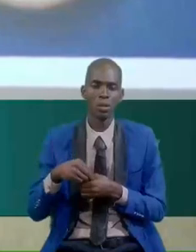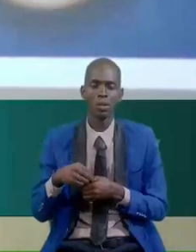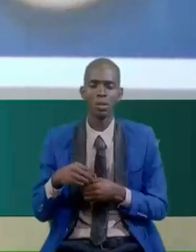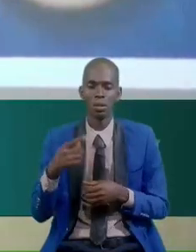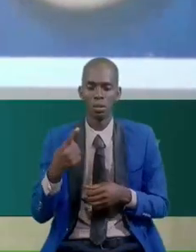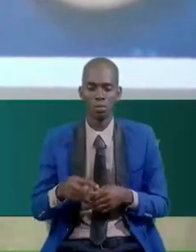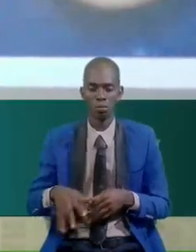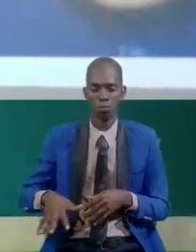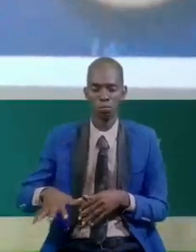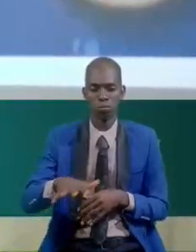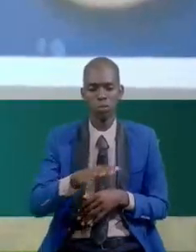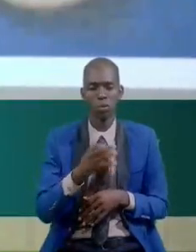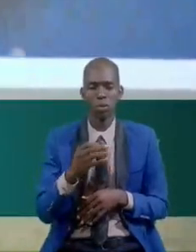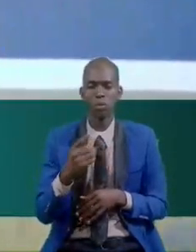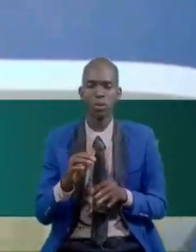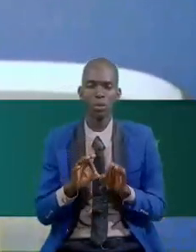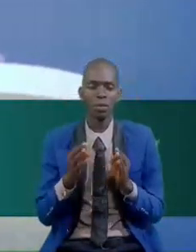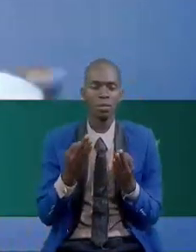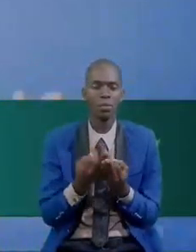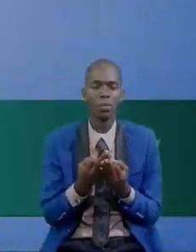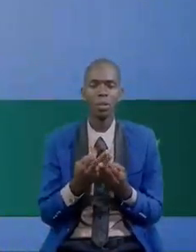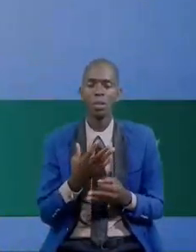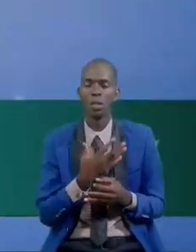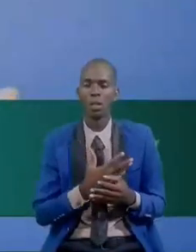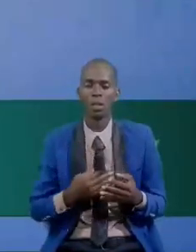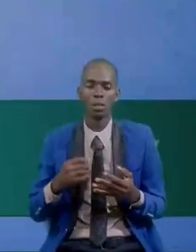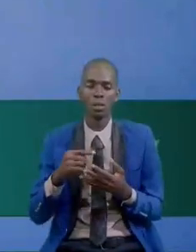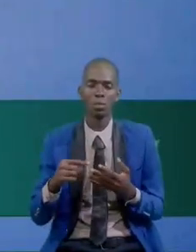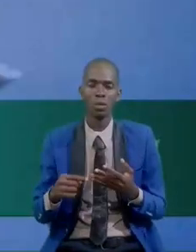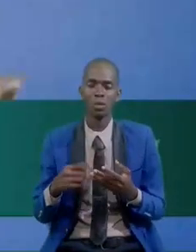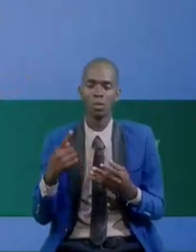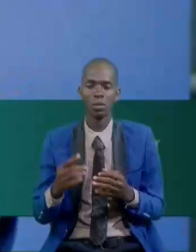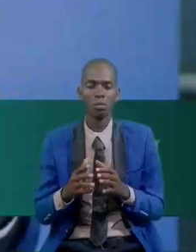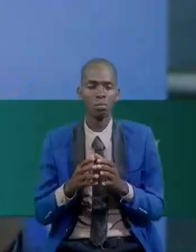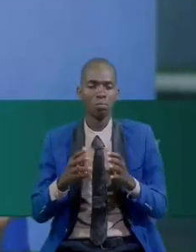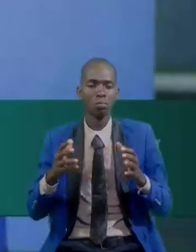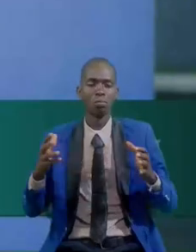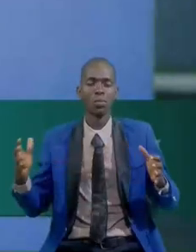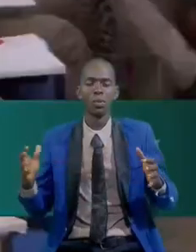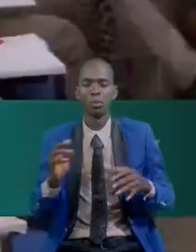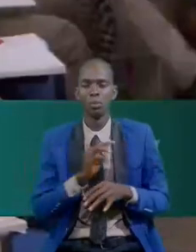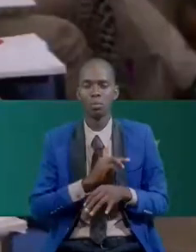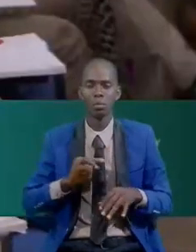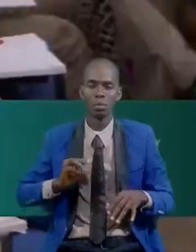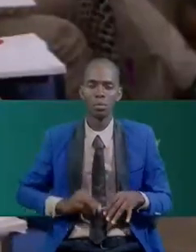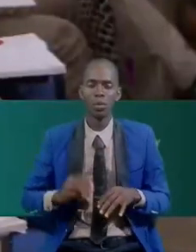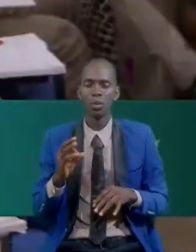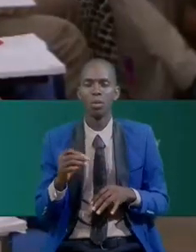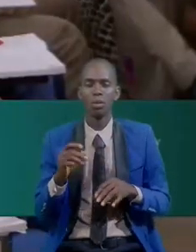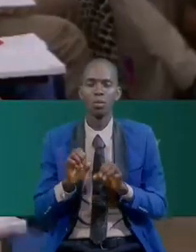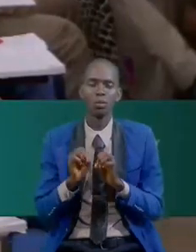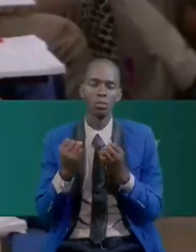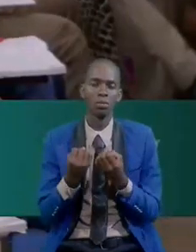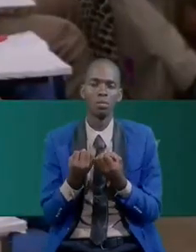dans la localité, dans les familles et dans la plus grande église, la plus